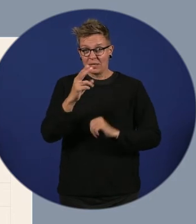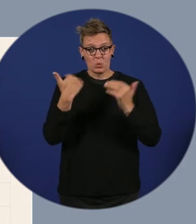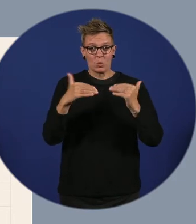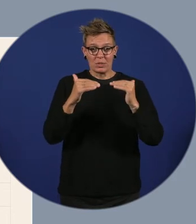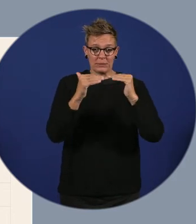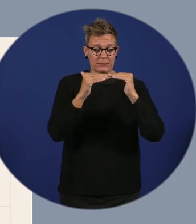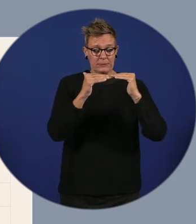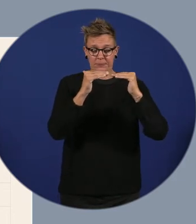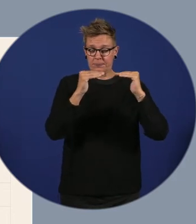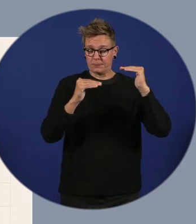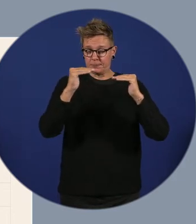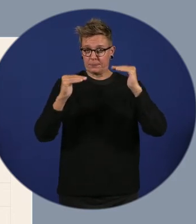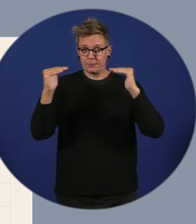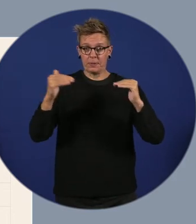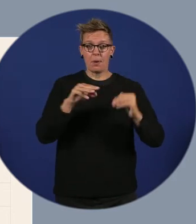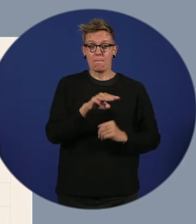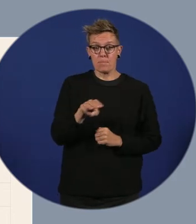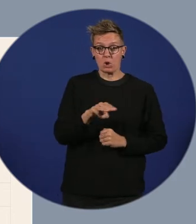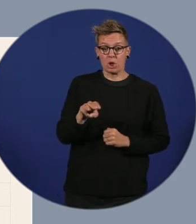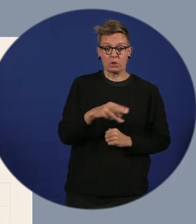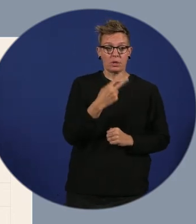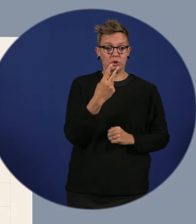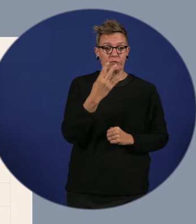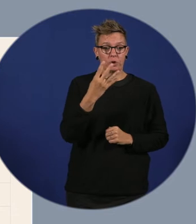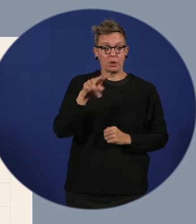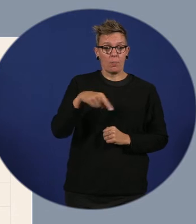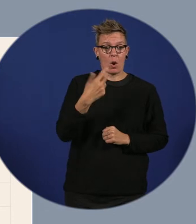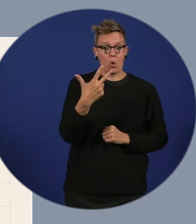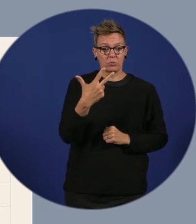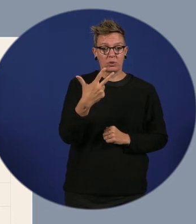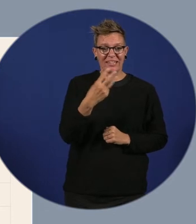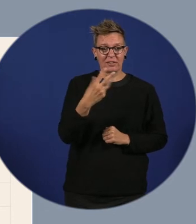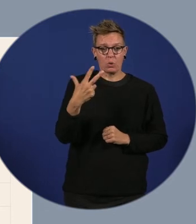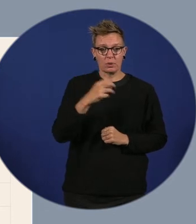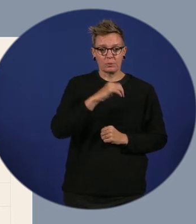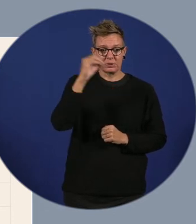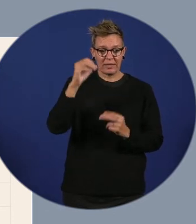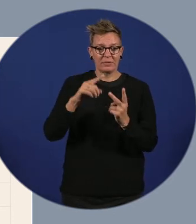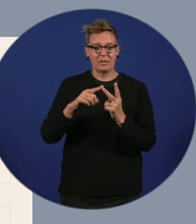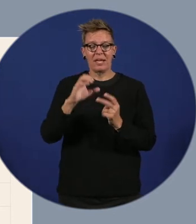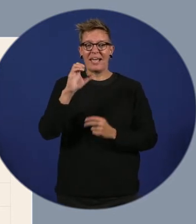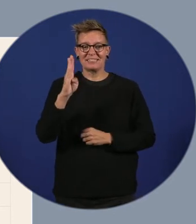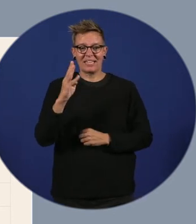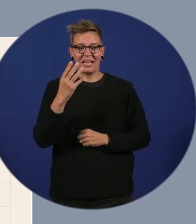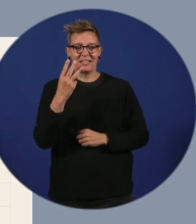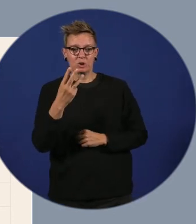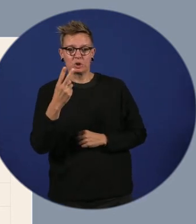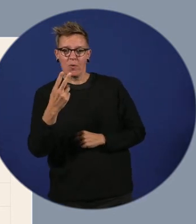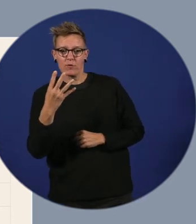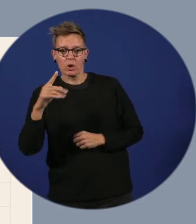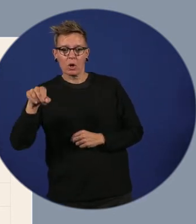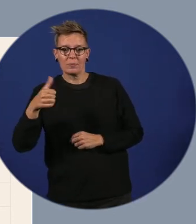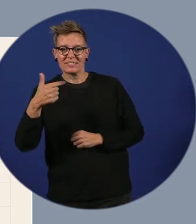toppen. Moderaterna får 24,38% av rösterna, men med 24,67% blir Sverigedemokraterna det största